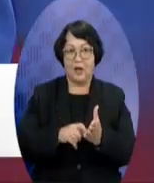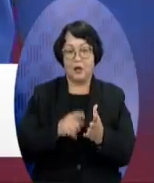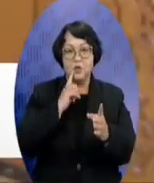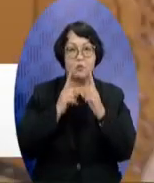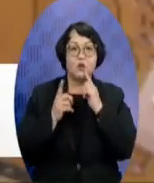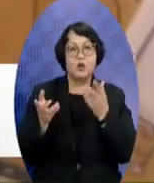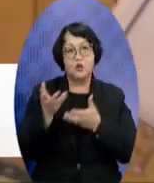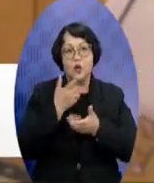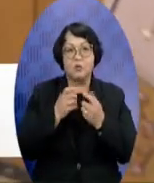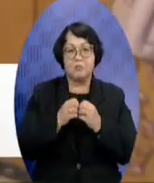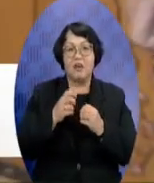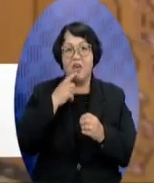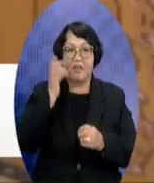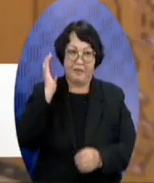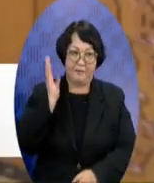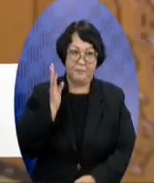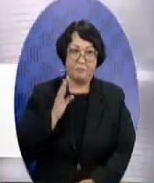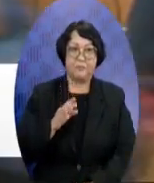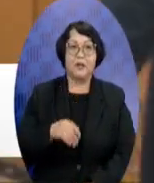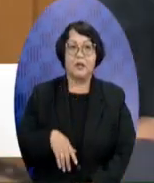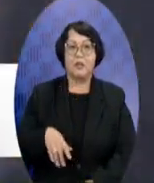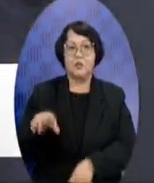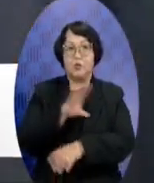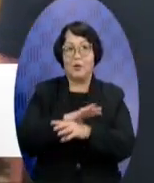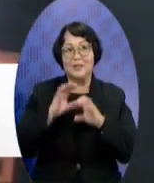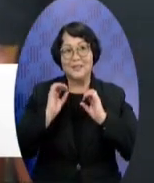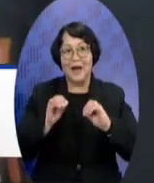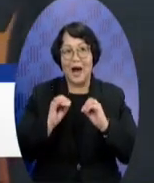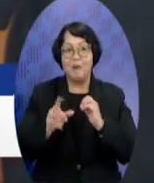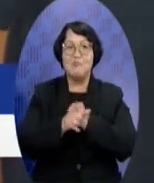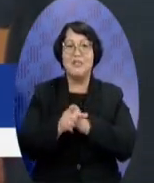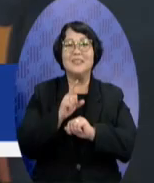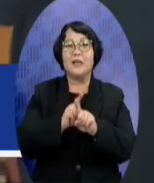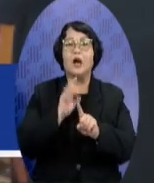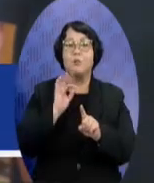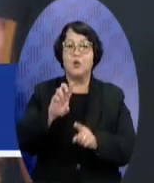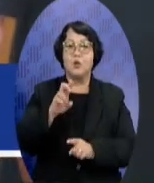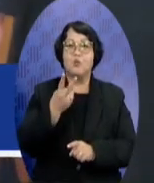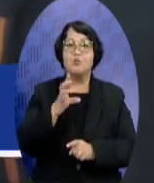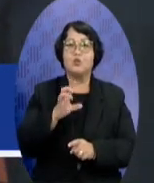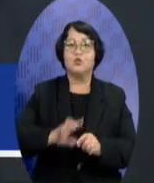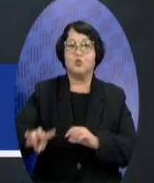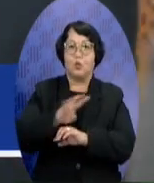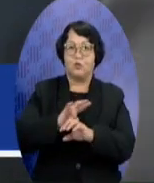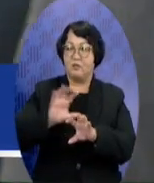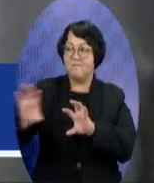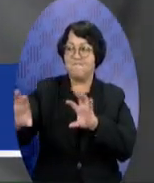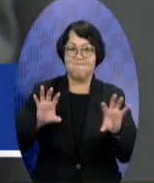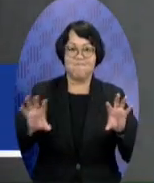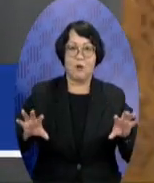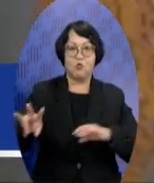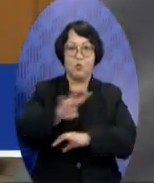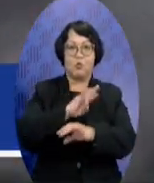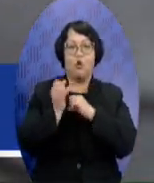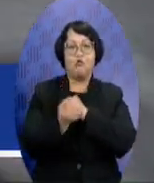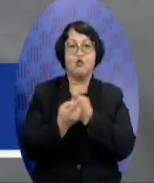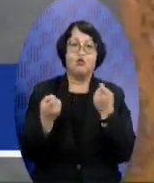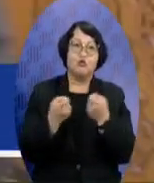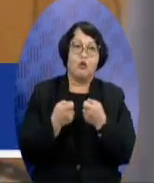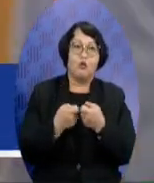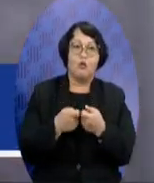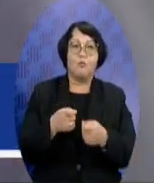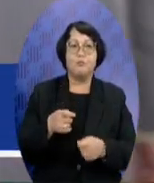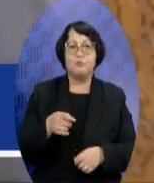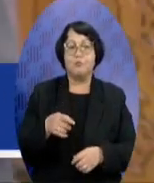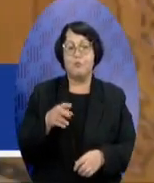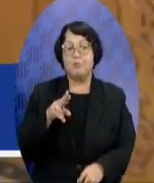байлаа. Сургуулийг бүрчлэх тухай нэлээ яригдж байна. Ийм учраас энэ чиглэлээр бол Хөнтэй аймгийн юу политехник коллеж зүс хайртай одоо